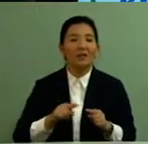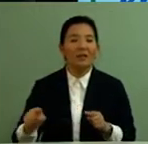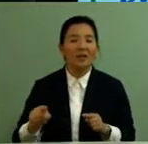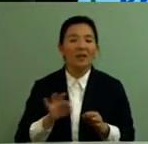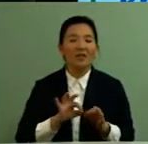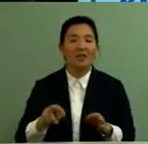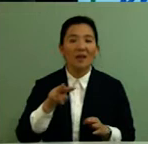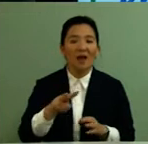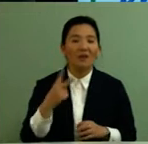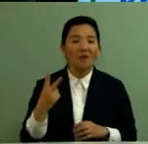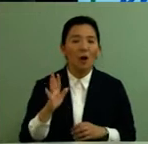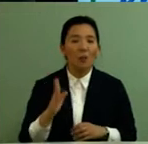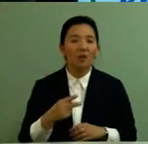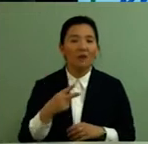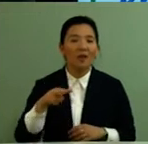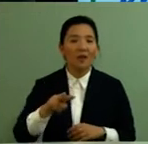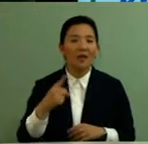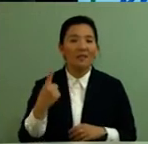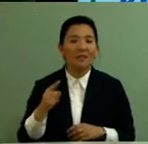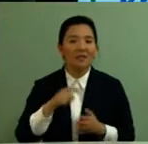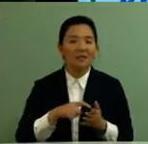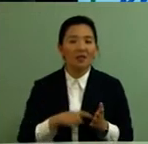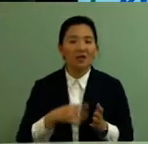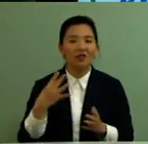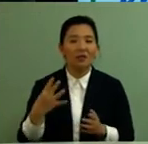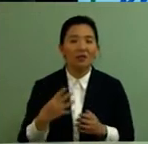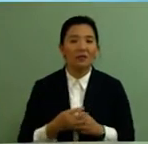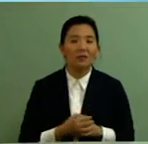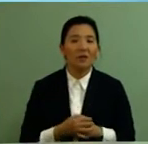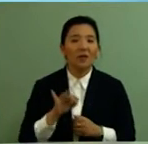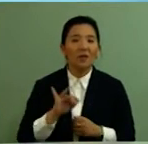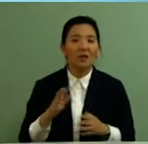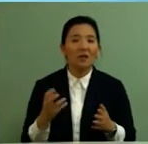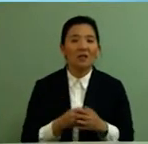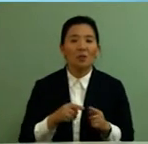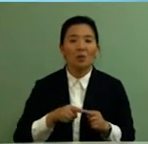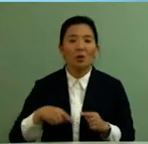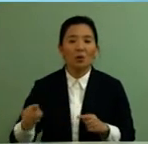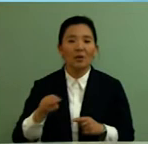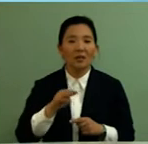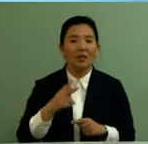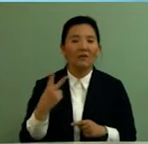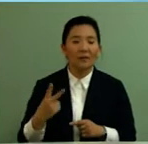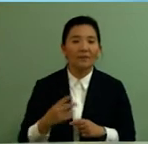L2 будет равно L1 разделить на 4. И найти период T2.